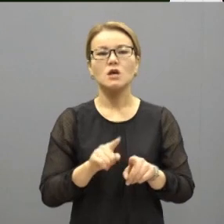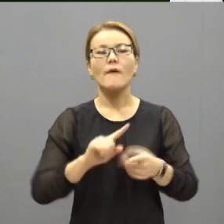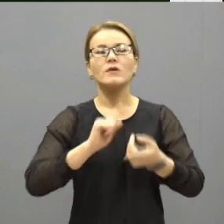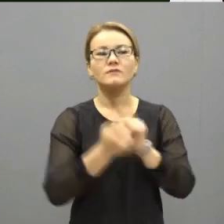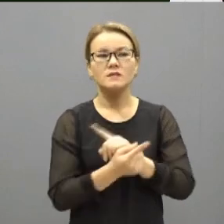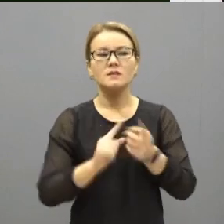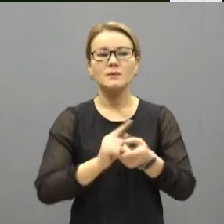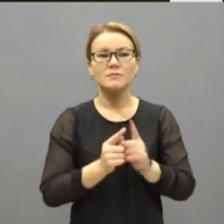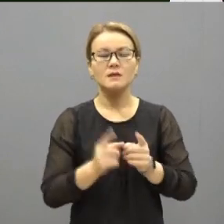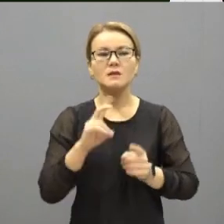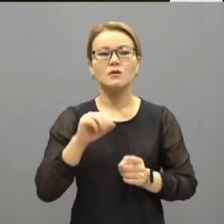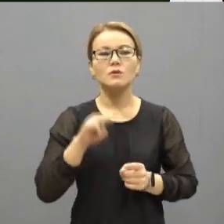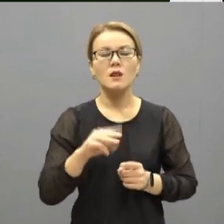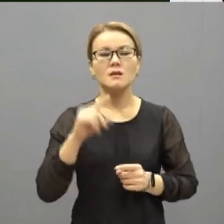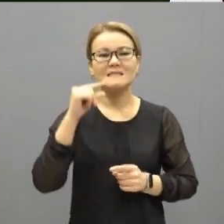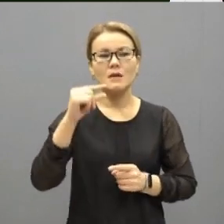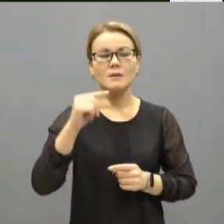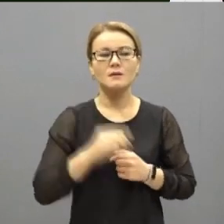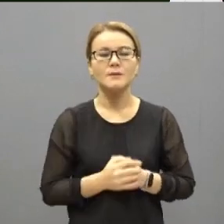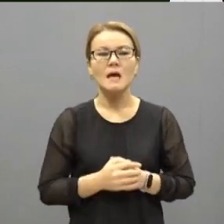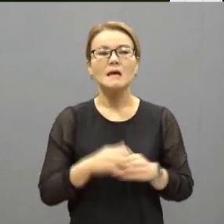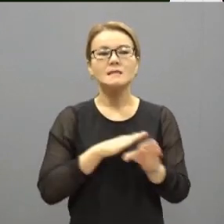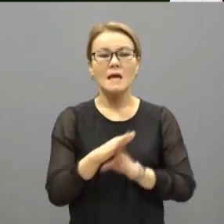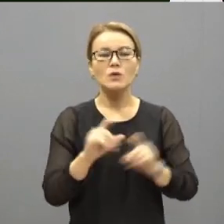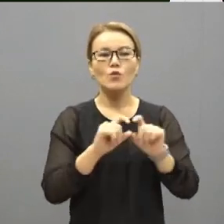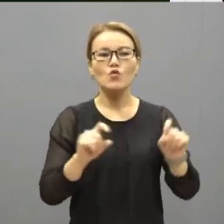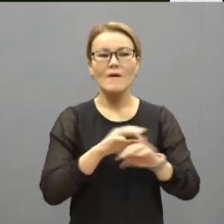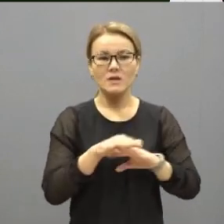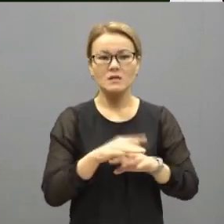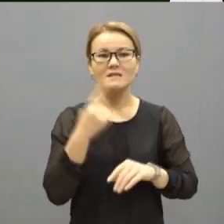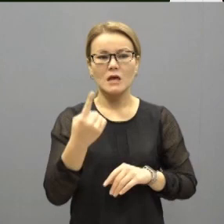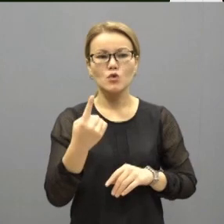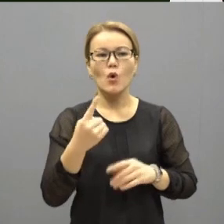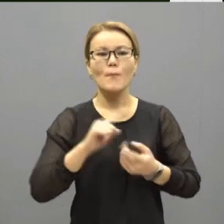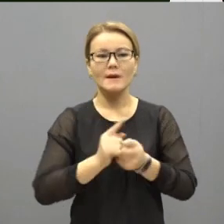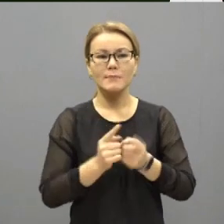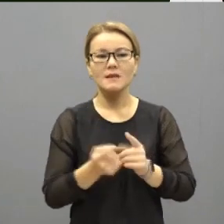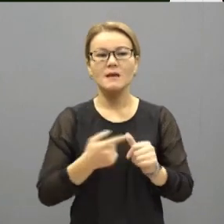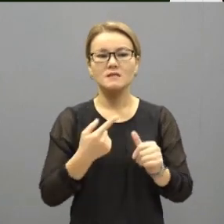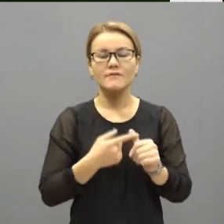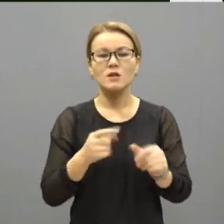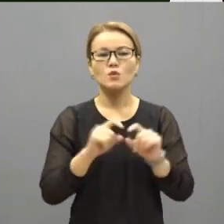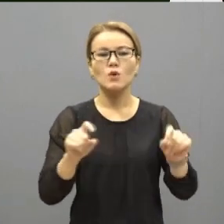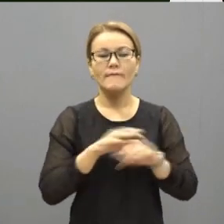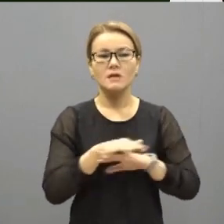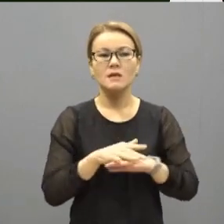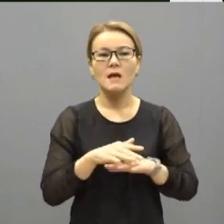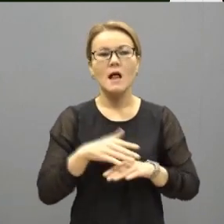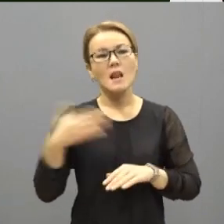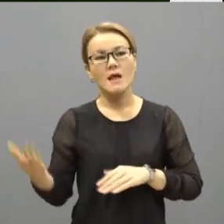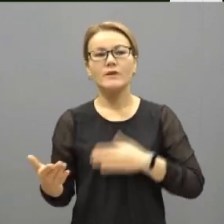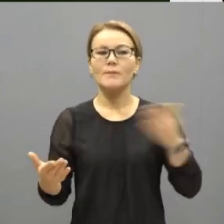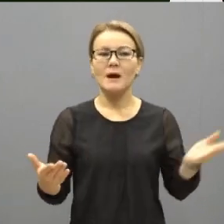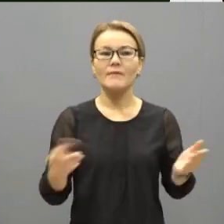переменных в натуральную степень. Целым уравнением с одной переменной называется уравнение, левая и